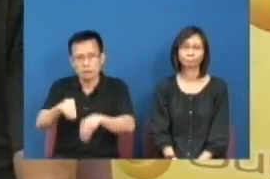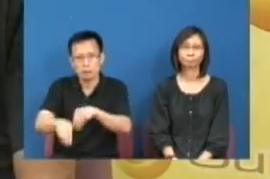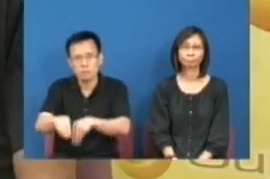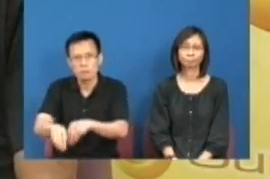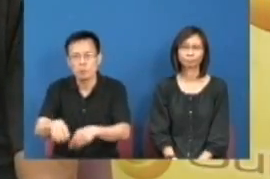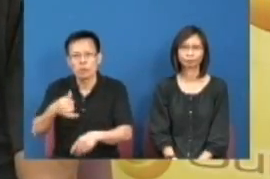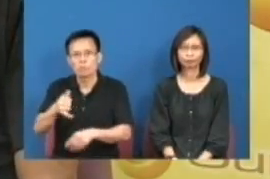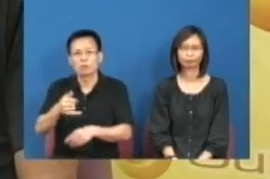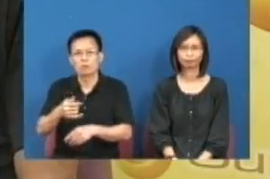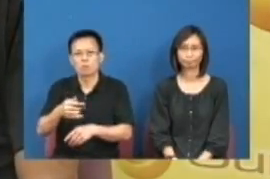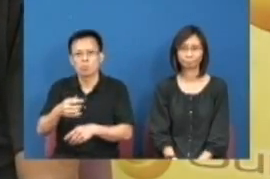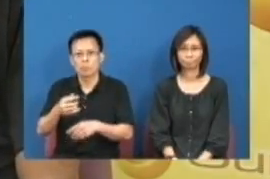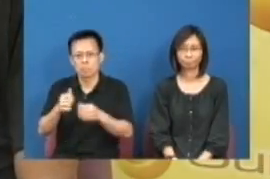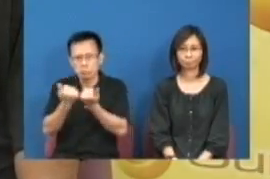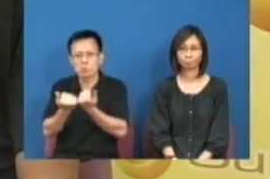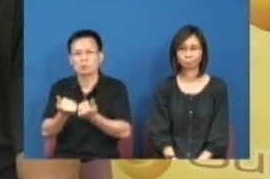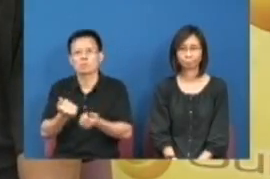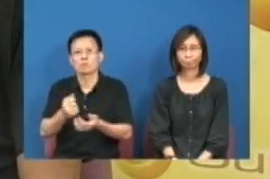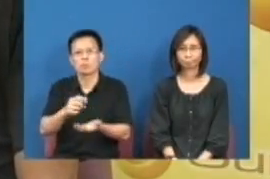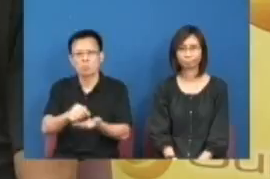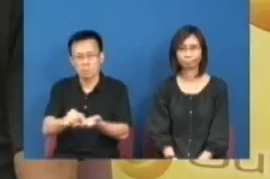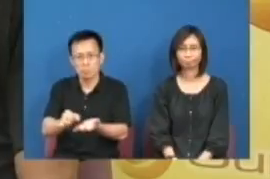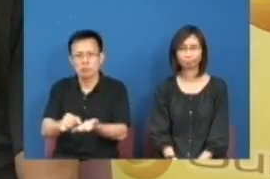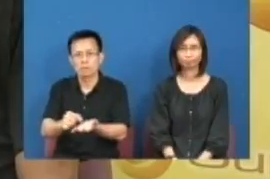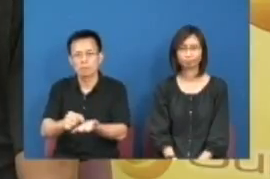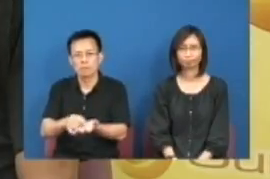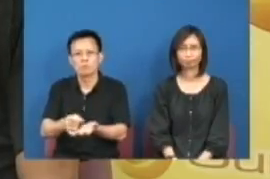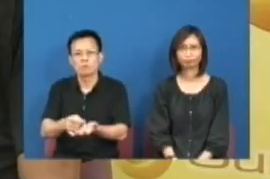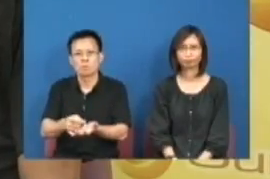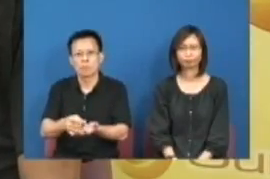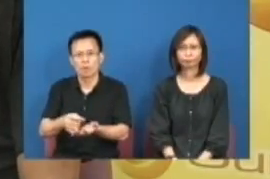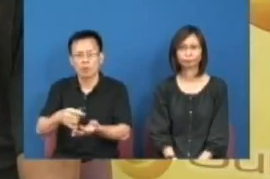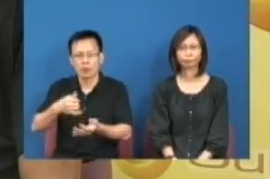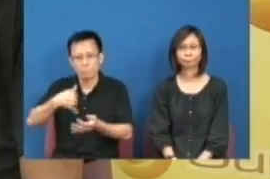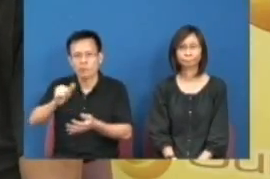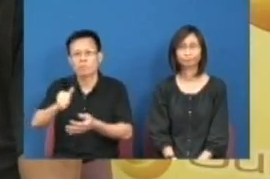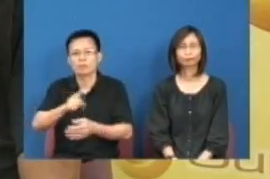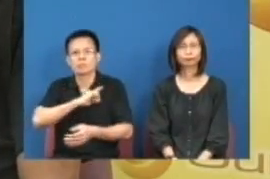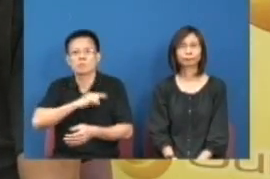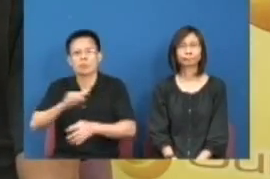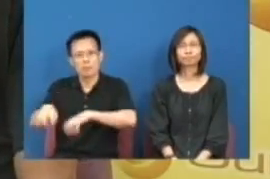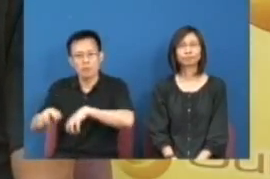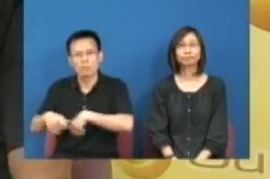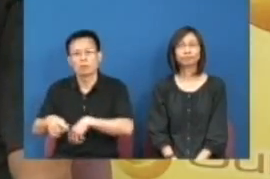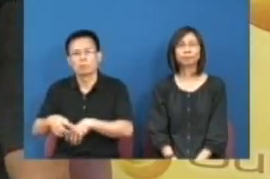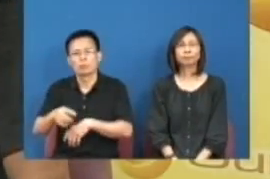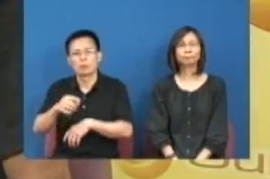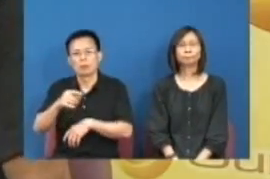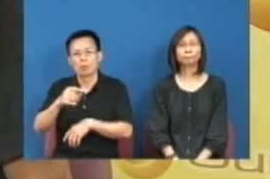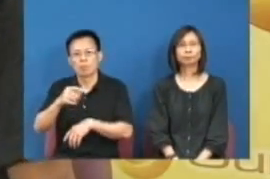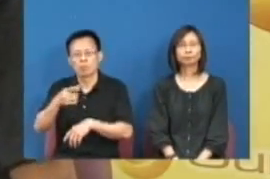陌生嘅地方。如果翻翻自己嘅家鄉嘅時候咧，同你講就係一樣啦。因為對於好